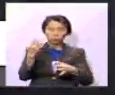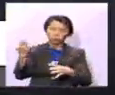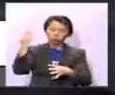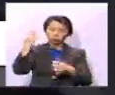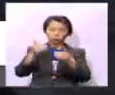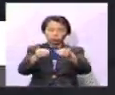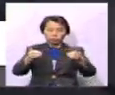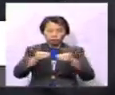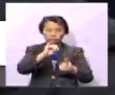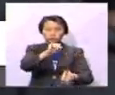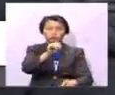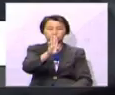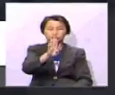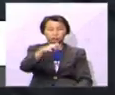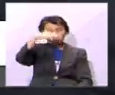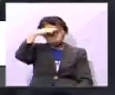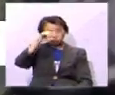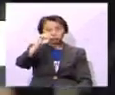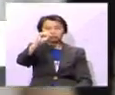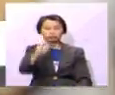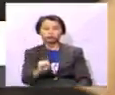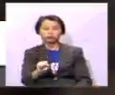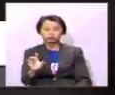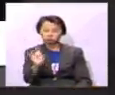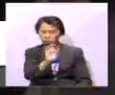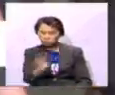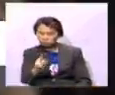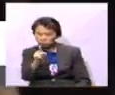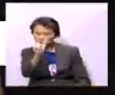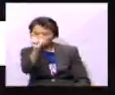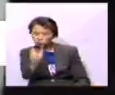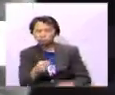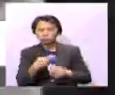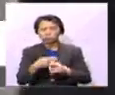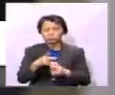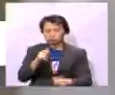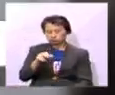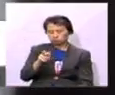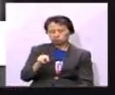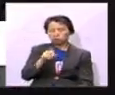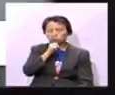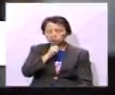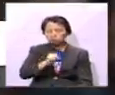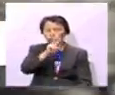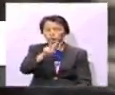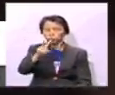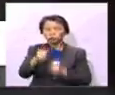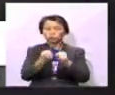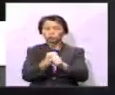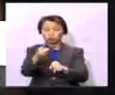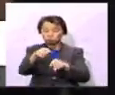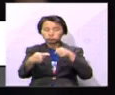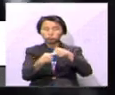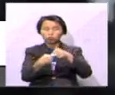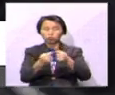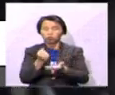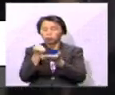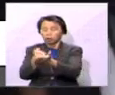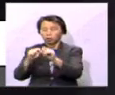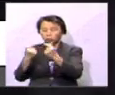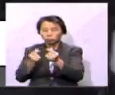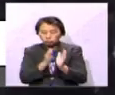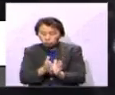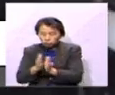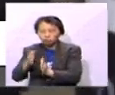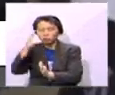daerah Johor Bahru Selatan. Selain itu, salah seorang tertuduh, Tan Xiang Wei, 22 tahun, turut didakwa membantu kumpulan jenayah